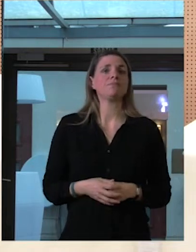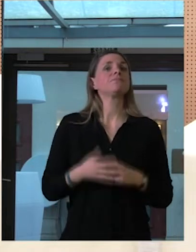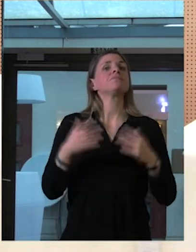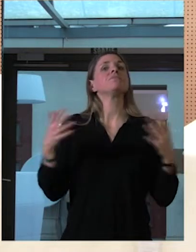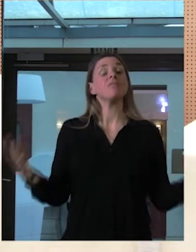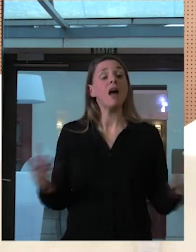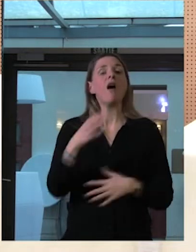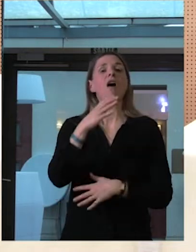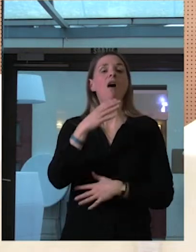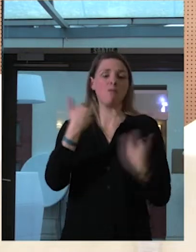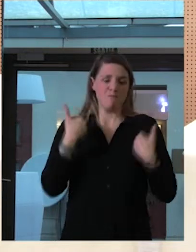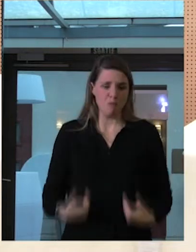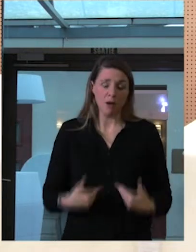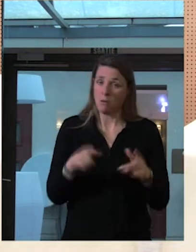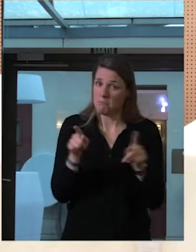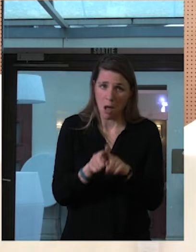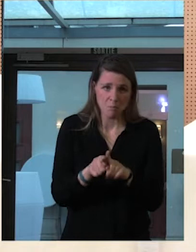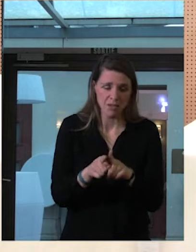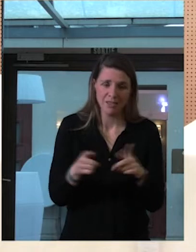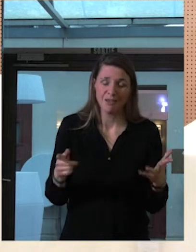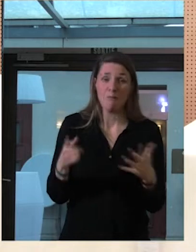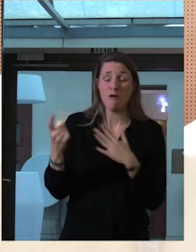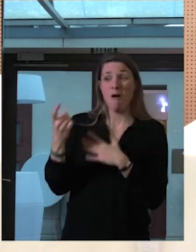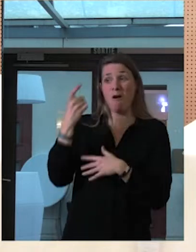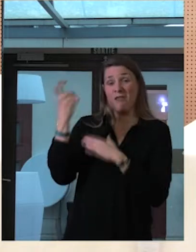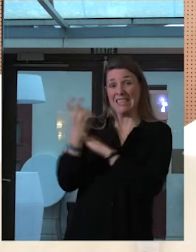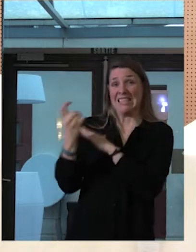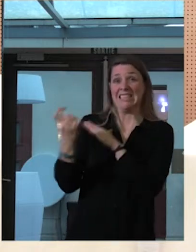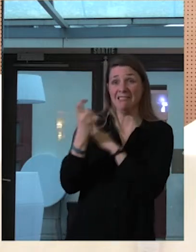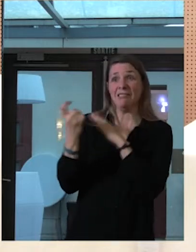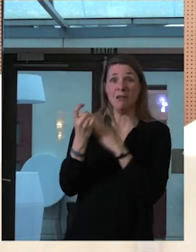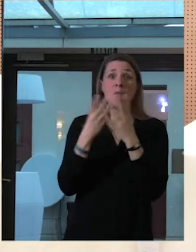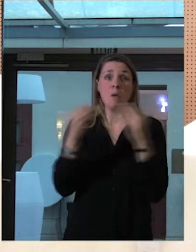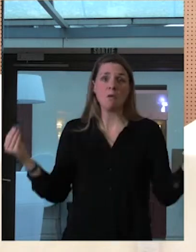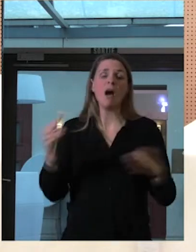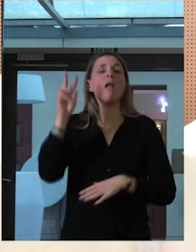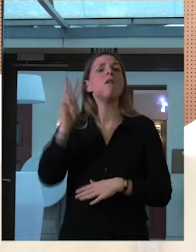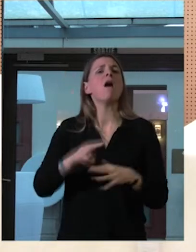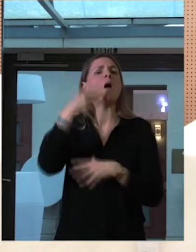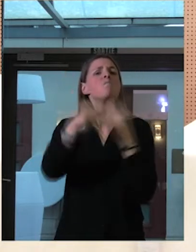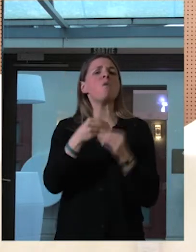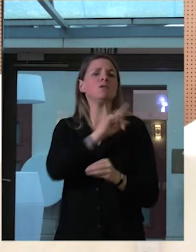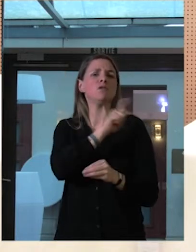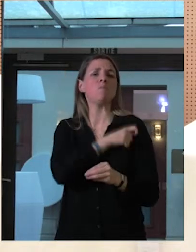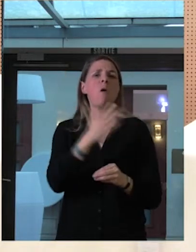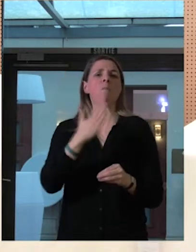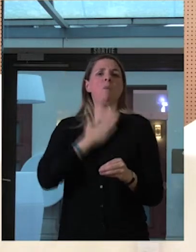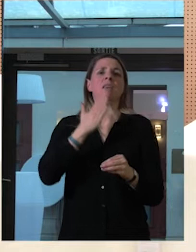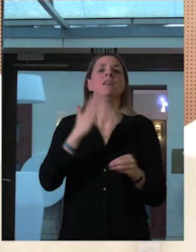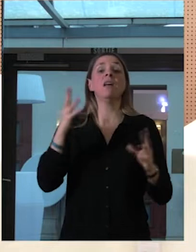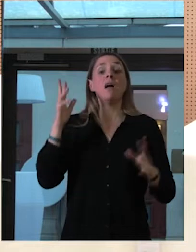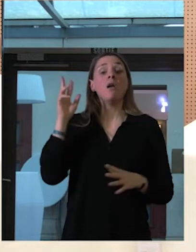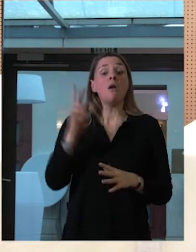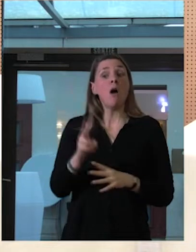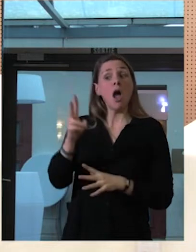De mon côté, c'est pareil. Il y a eu pas mal de remarques. Alors c'est vrai que dans le monde du curling, en général, j'ai pas fait face à ce